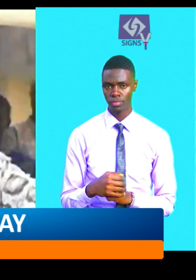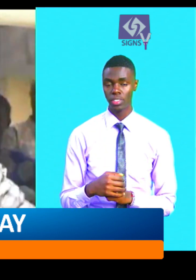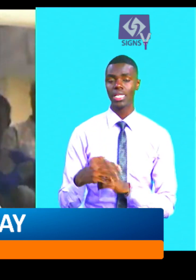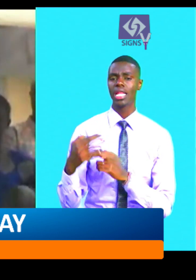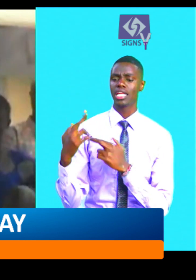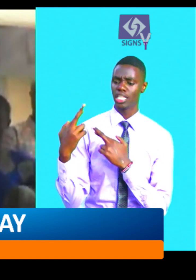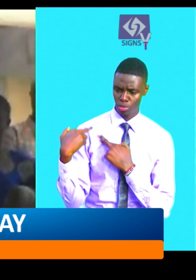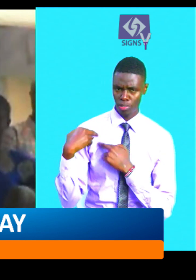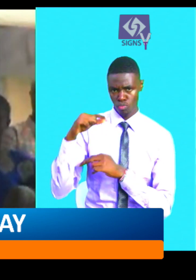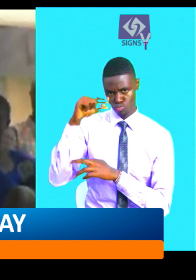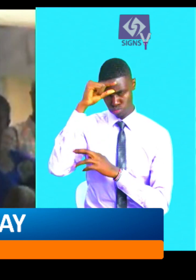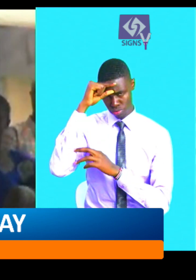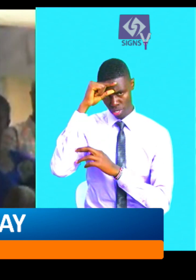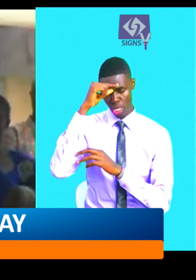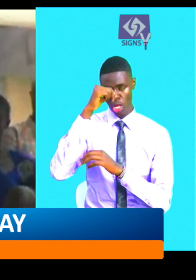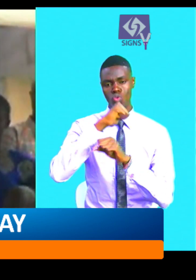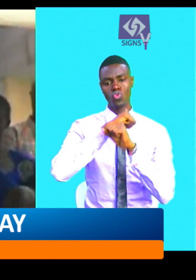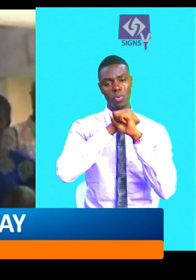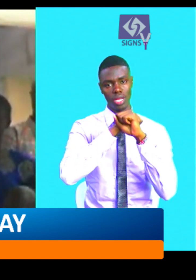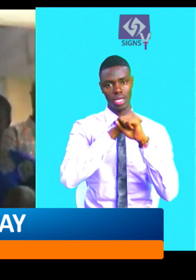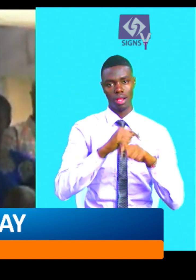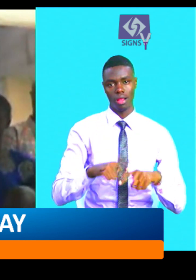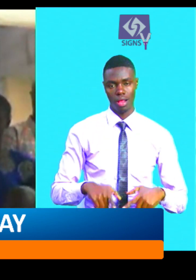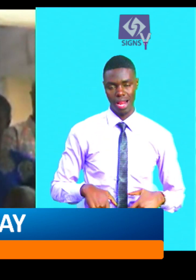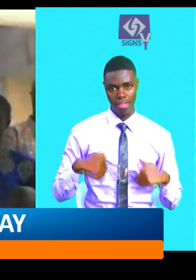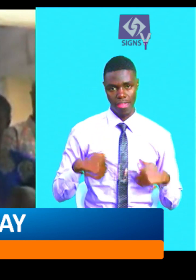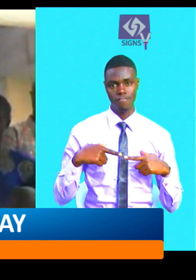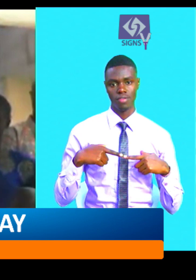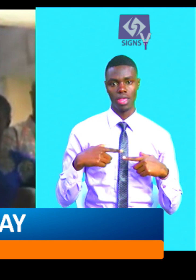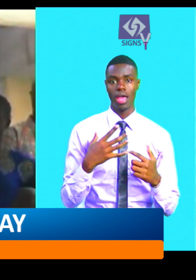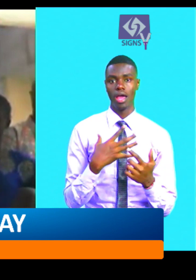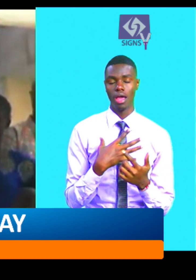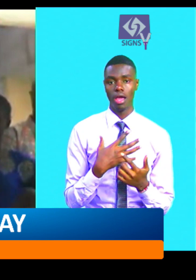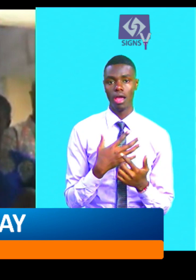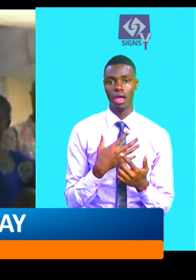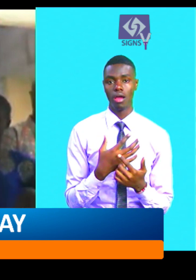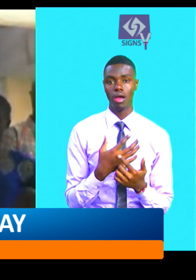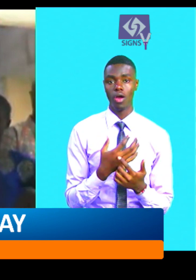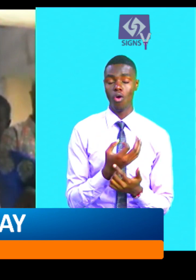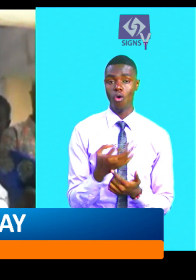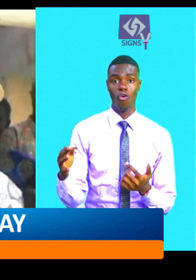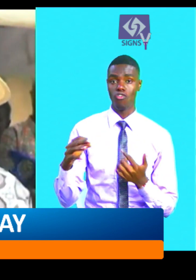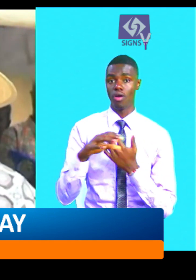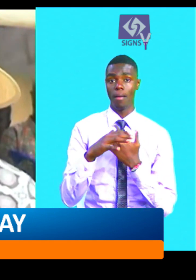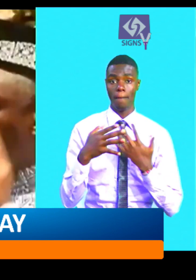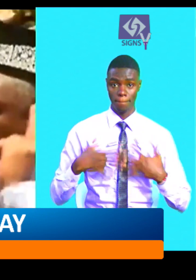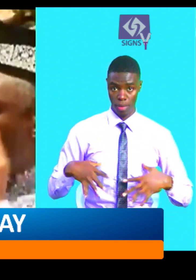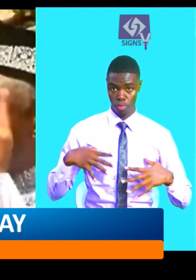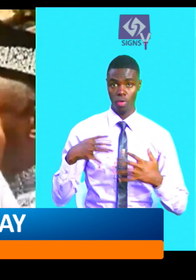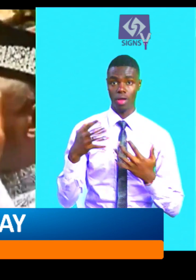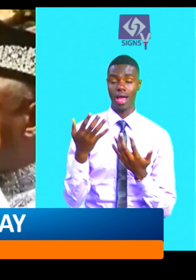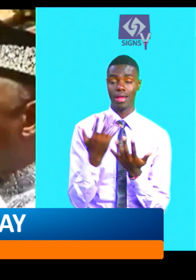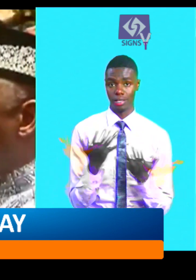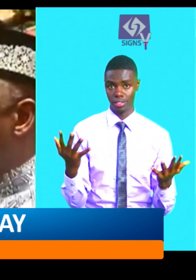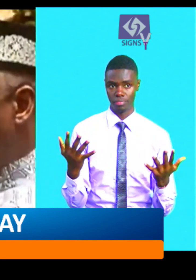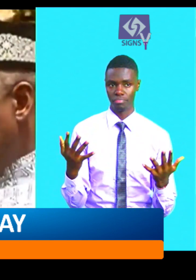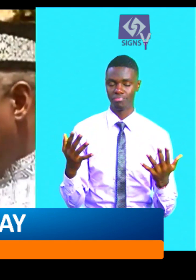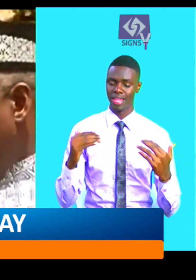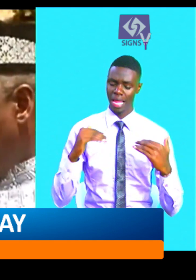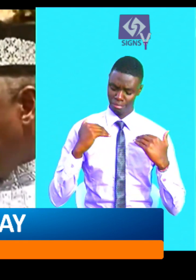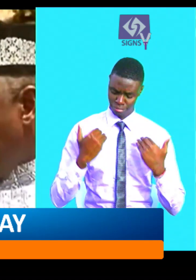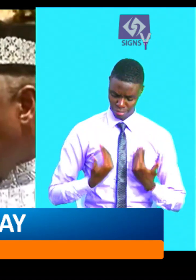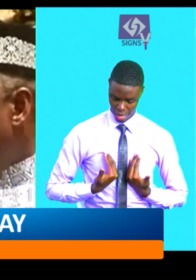ati askari yako wamefanya kazi nzuri kwa kuua watoto ya watu. Hawa watoto ni wa Kenya, na ni